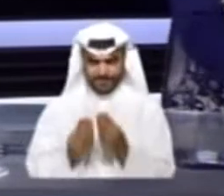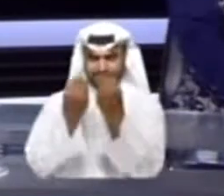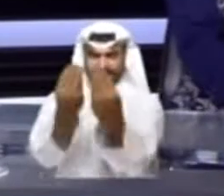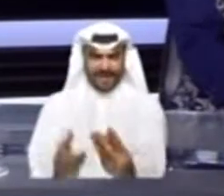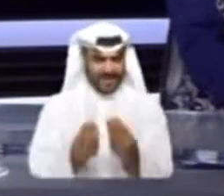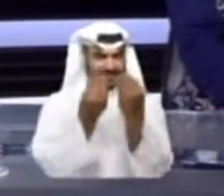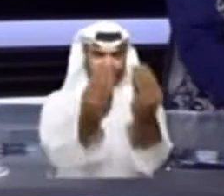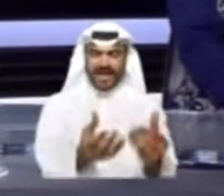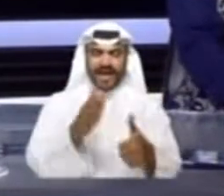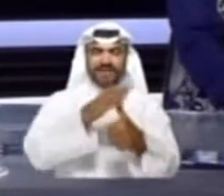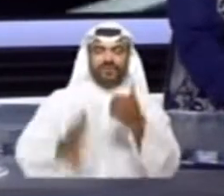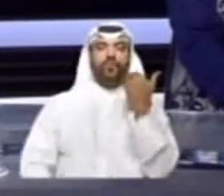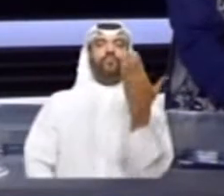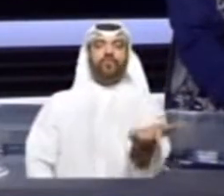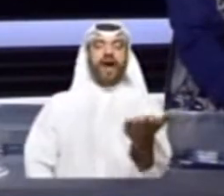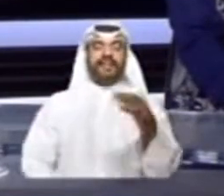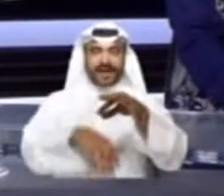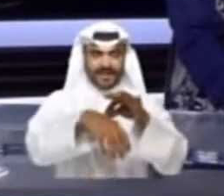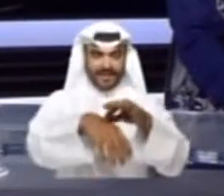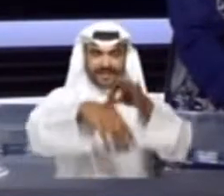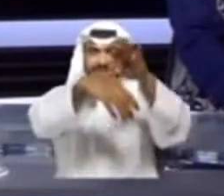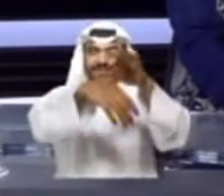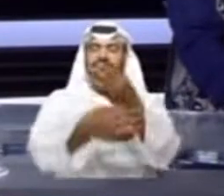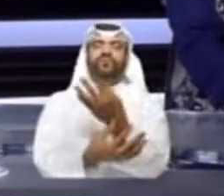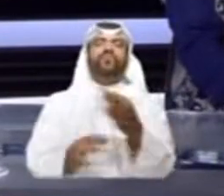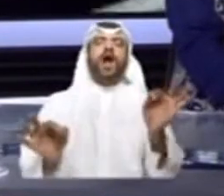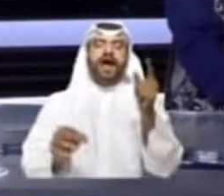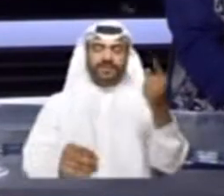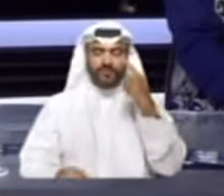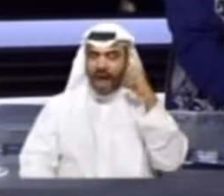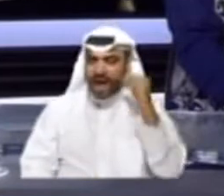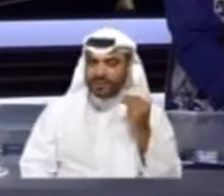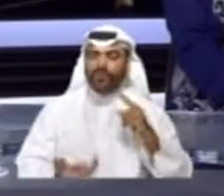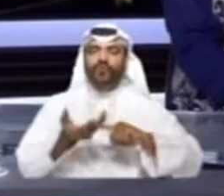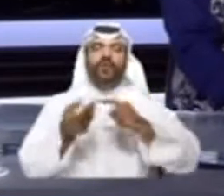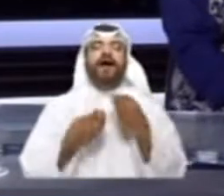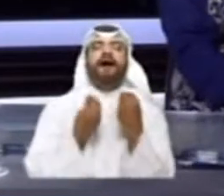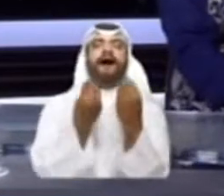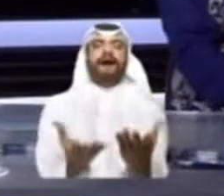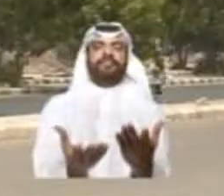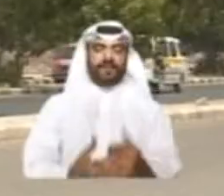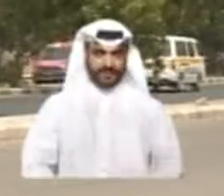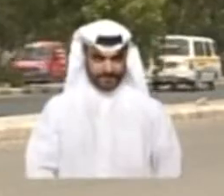المبادرات الإنسانية وحملات الإغاثة في العديد من الدول للمحتاجين والمنكوبين.